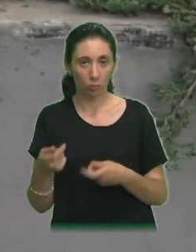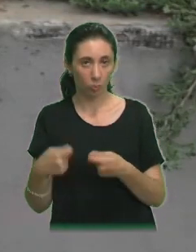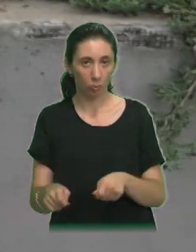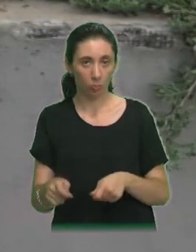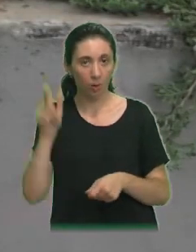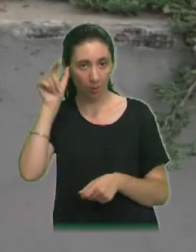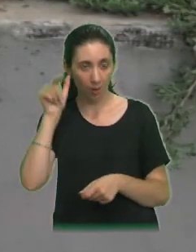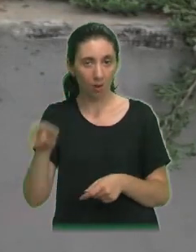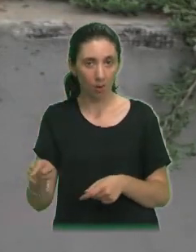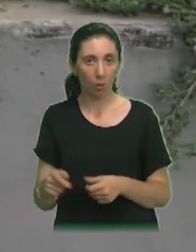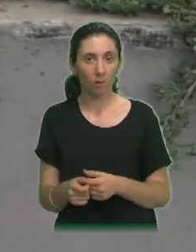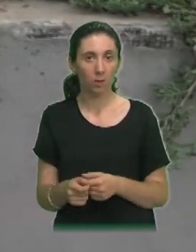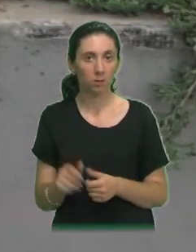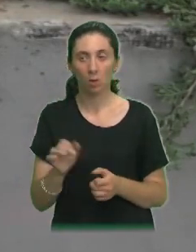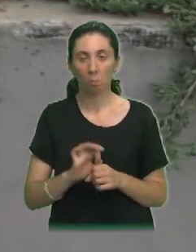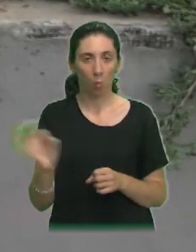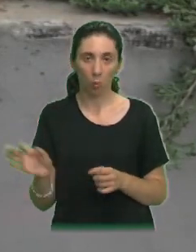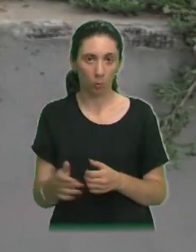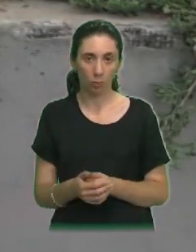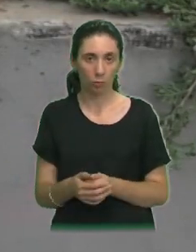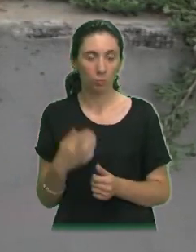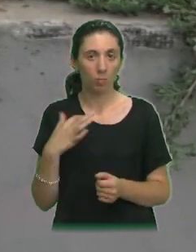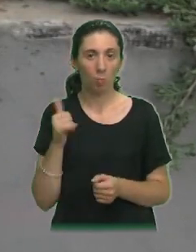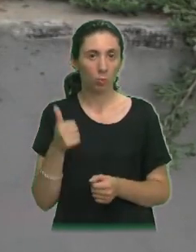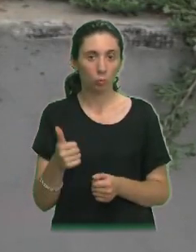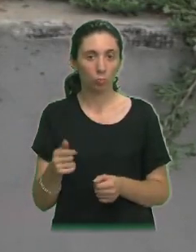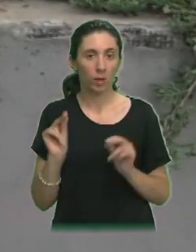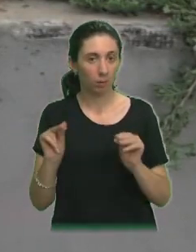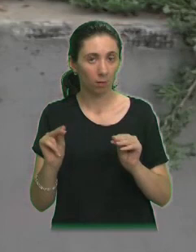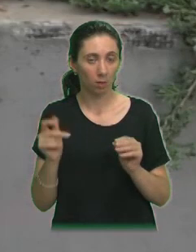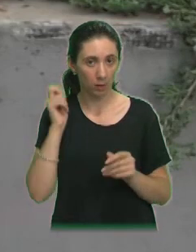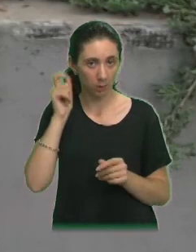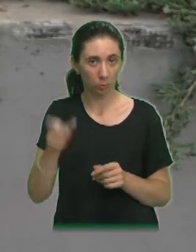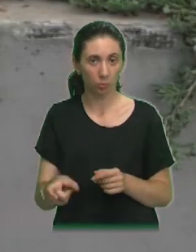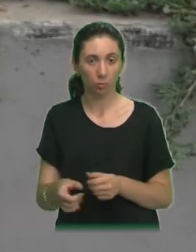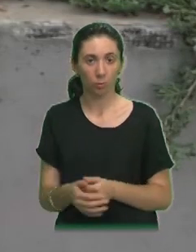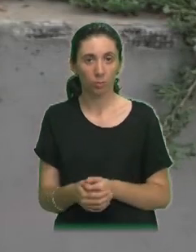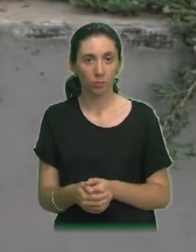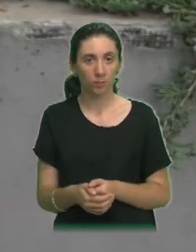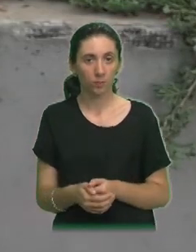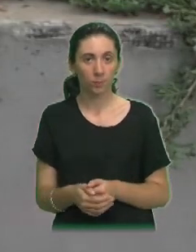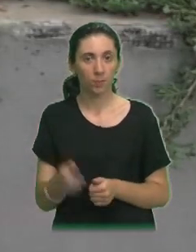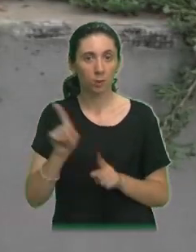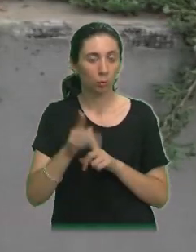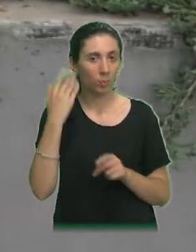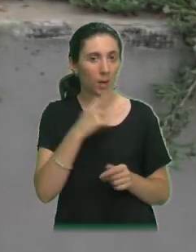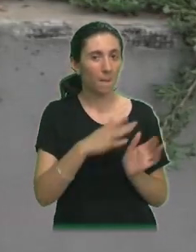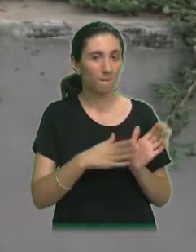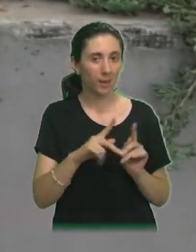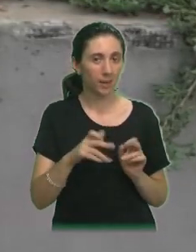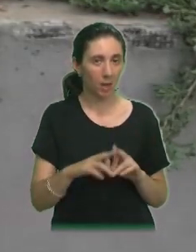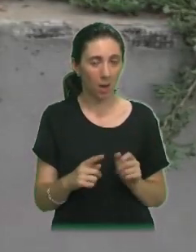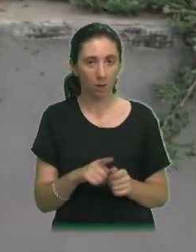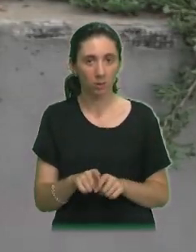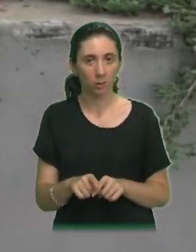imamo fantastičnu trenericu. Tako je bilo i u Mantinelli. Bez obzira na probleme u komunikaciji i